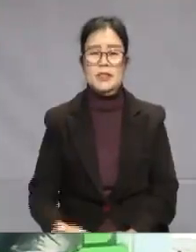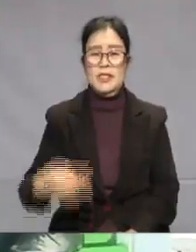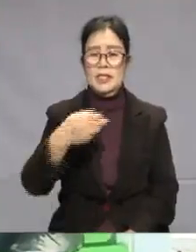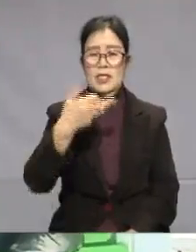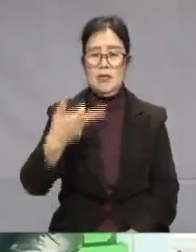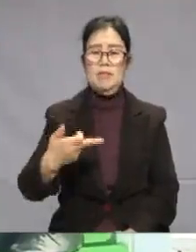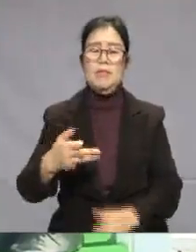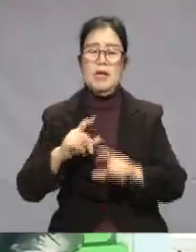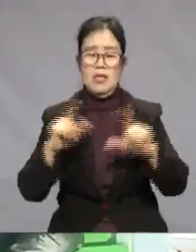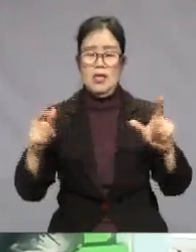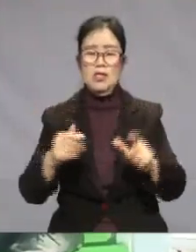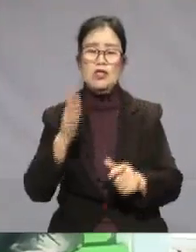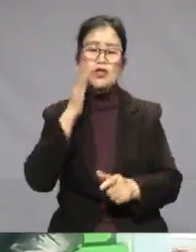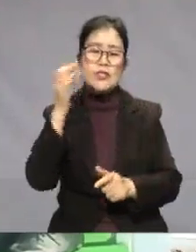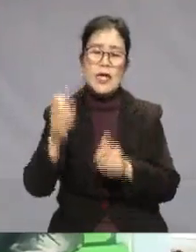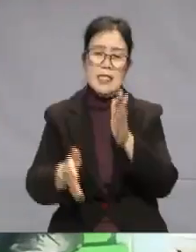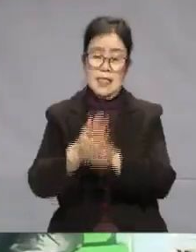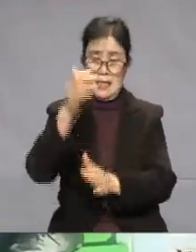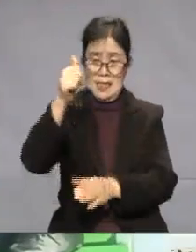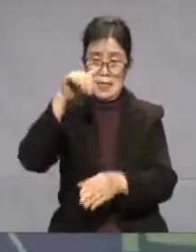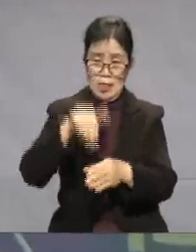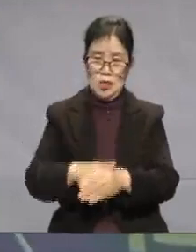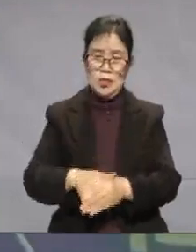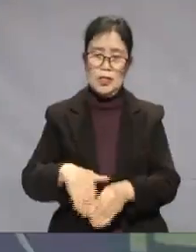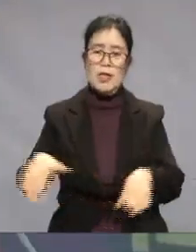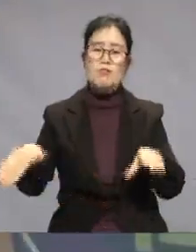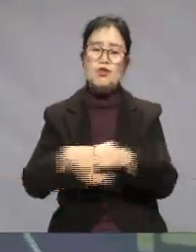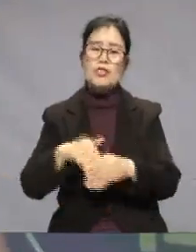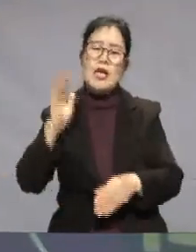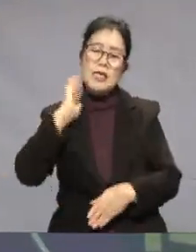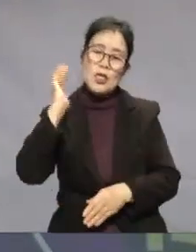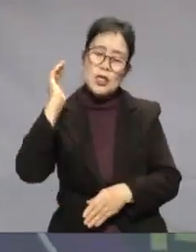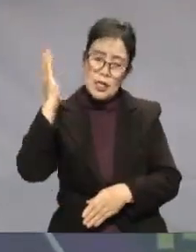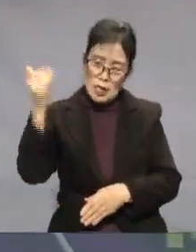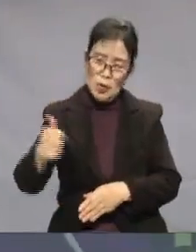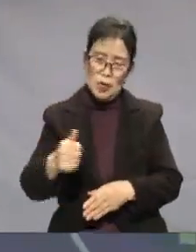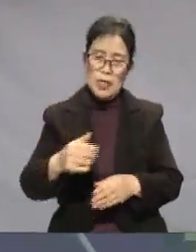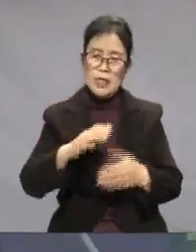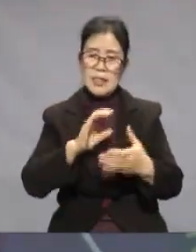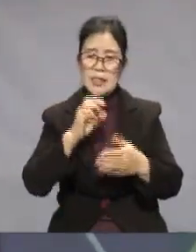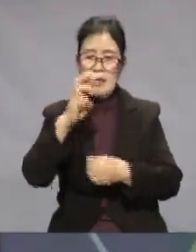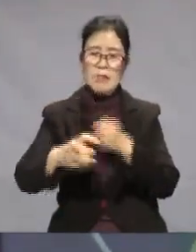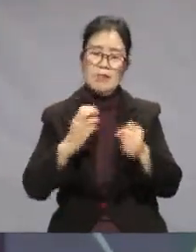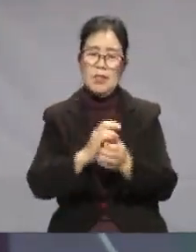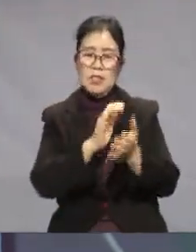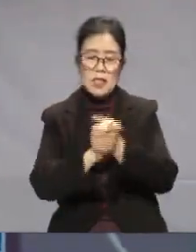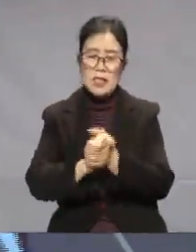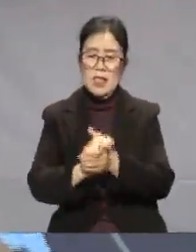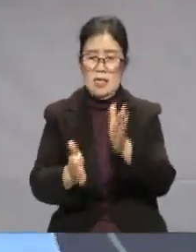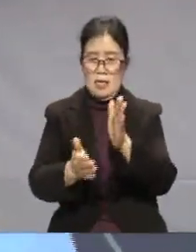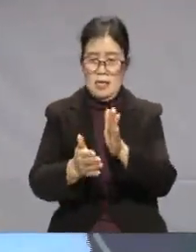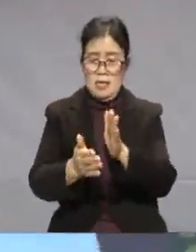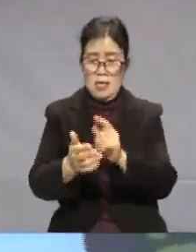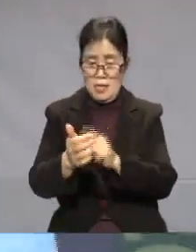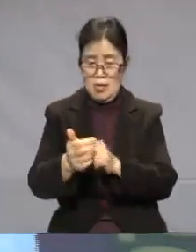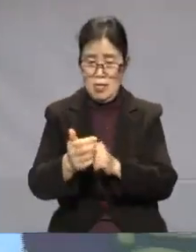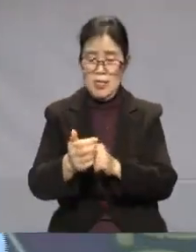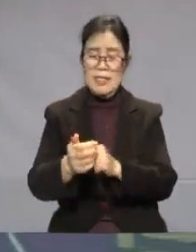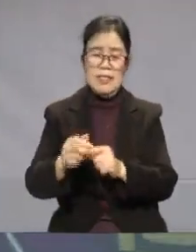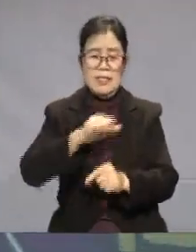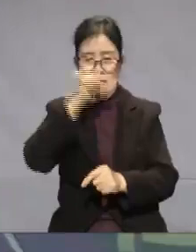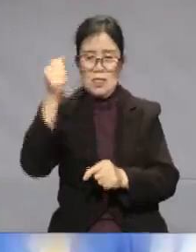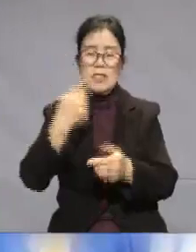2018년 울산시장 선거에서 문재인 전 대통령의 30년 지기 송철호 후보를 당선시키기 위해